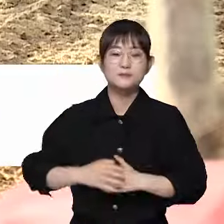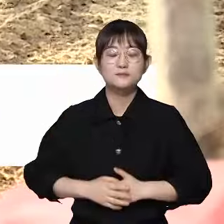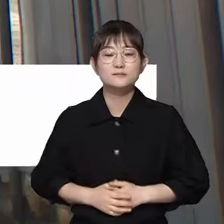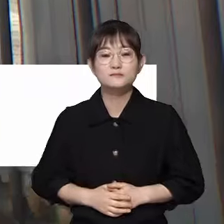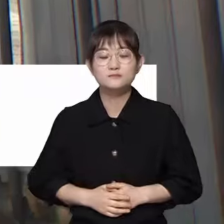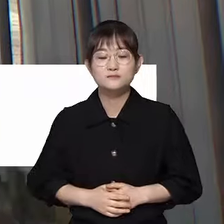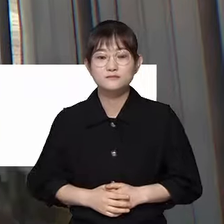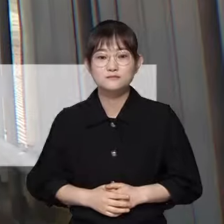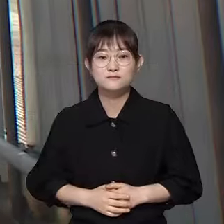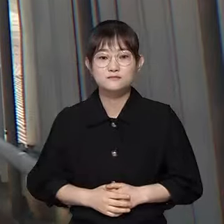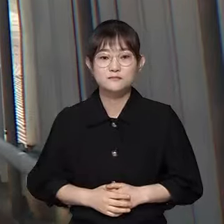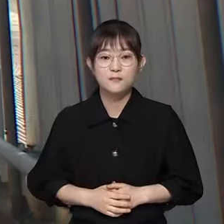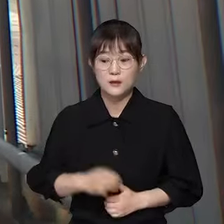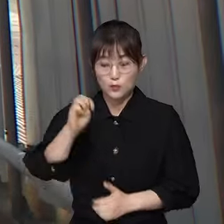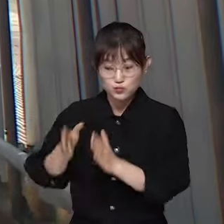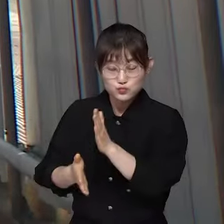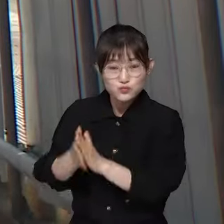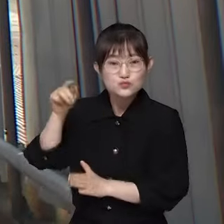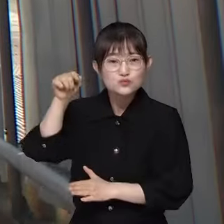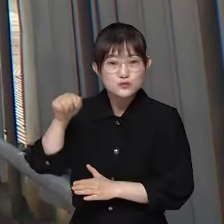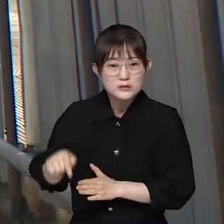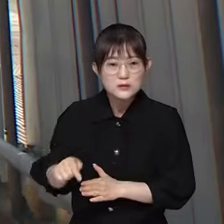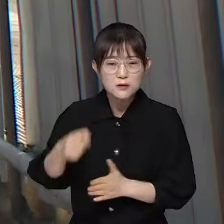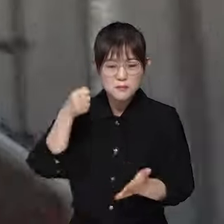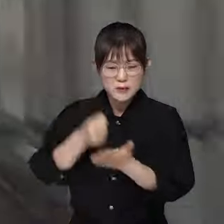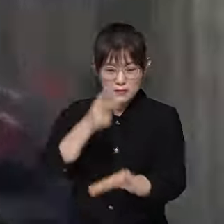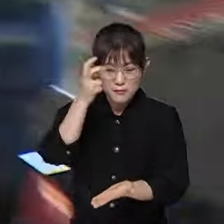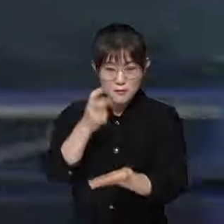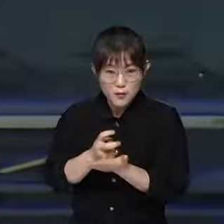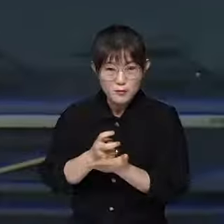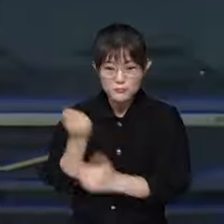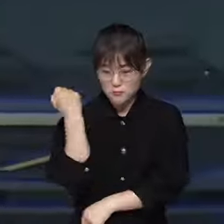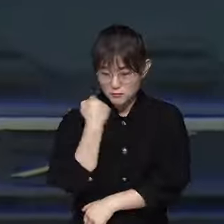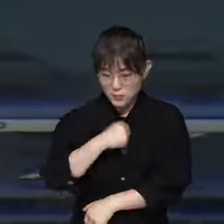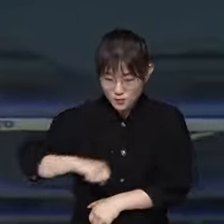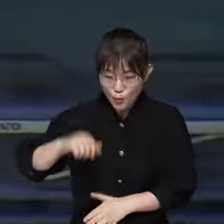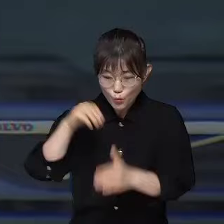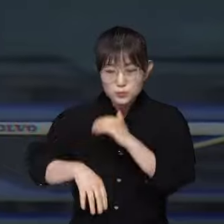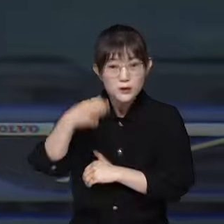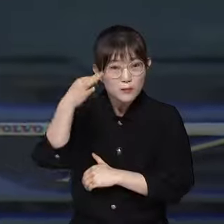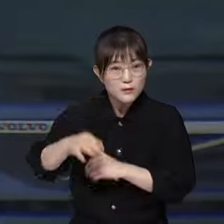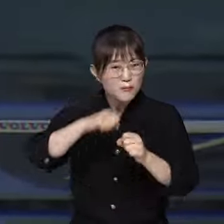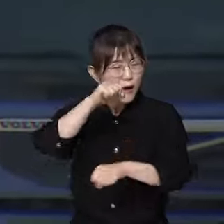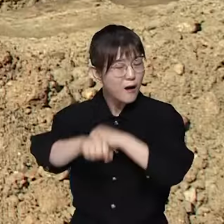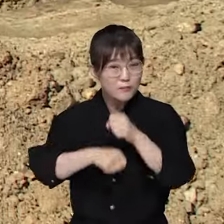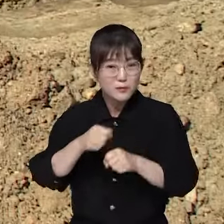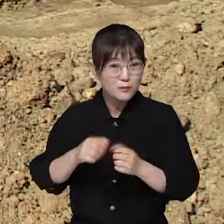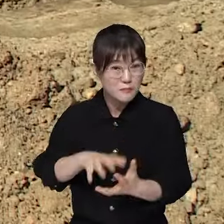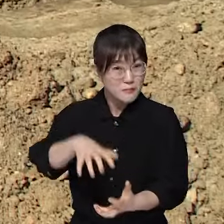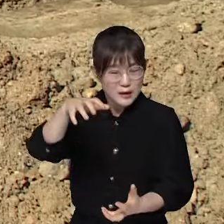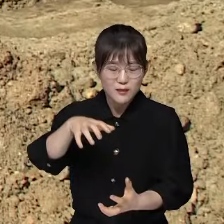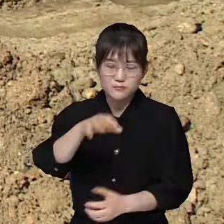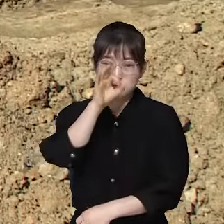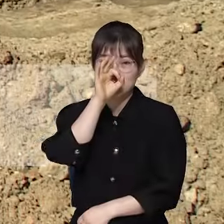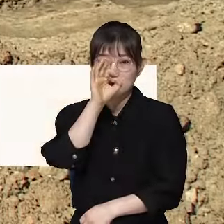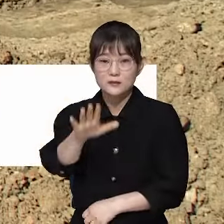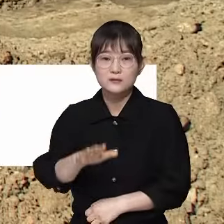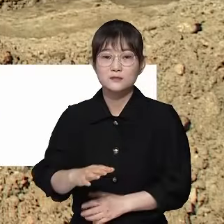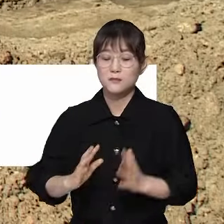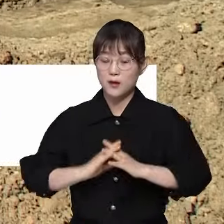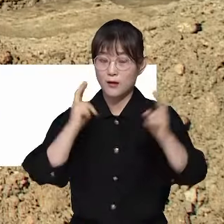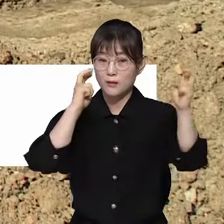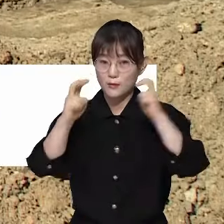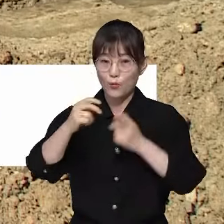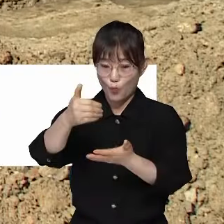알려졌습니다. 그렇다고 광주시가 규정을 무시하고 임의로 공사비를 올릴 수도 없는 상황입니다. 업체들이 요구하는